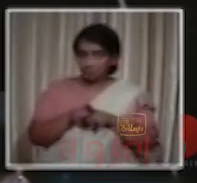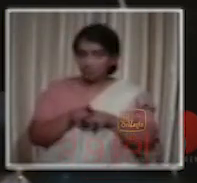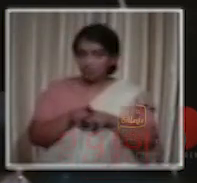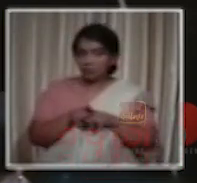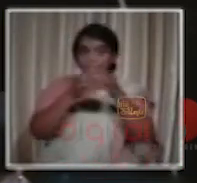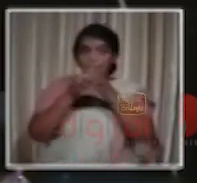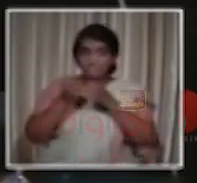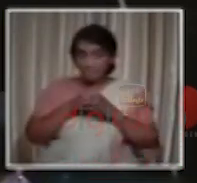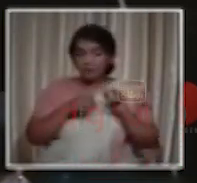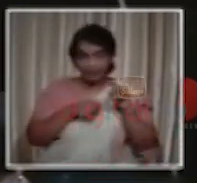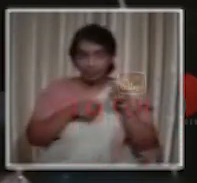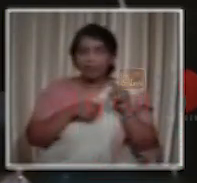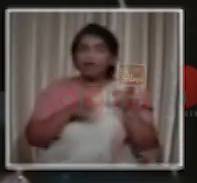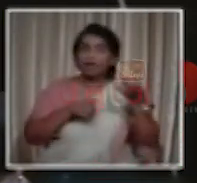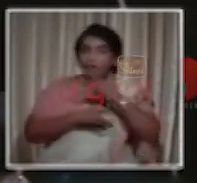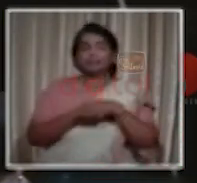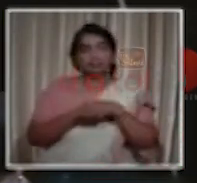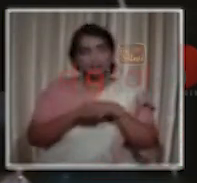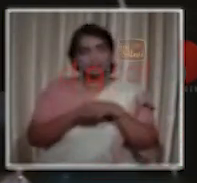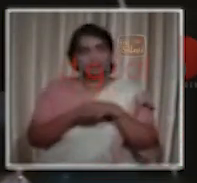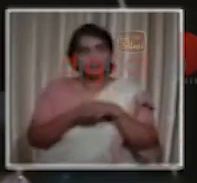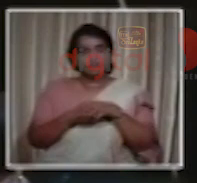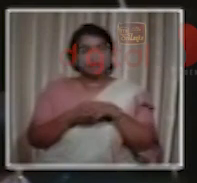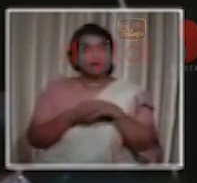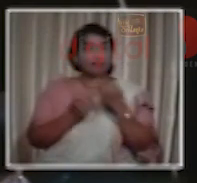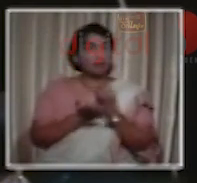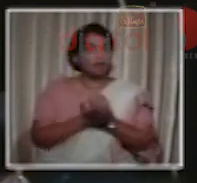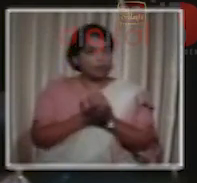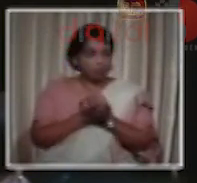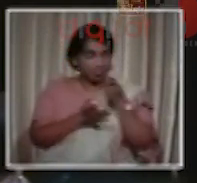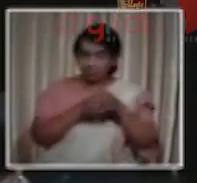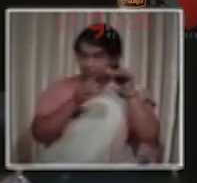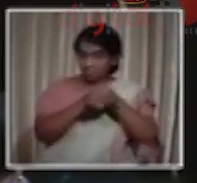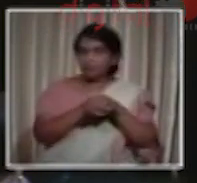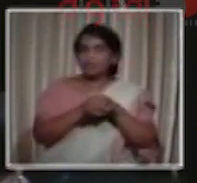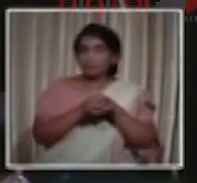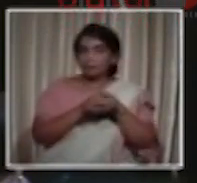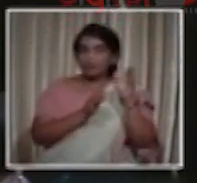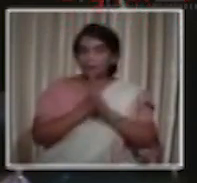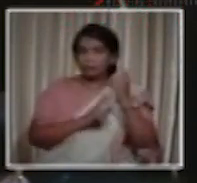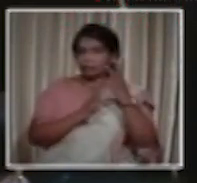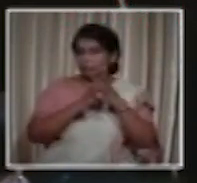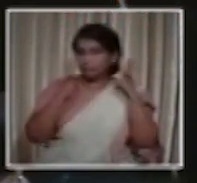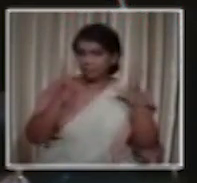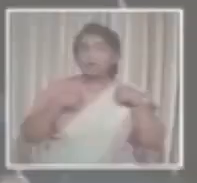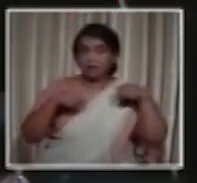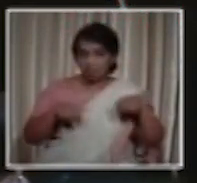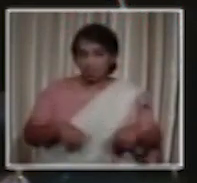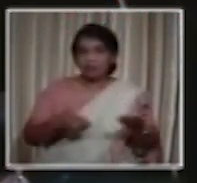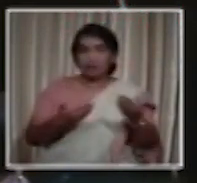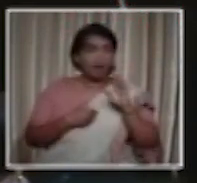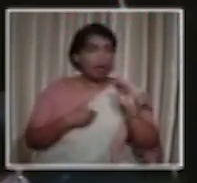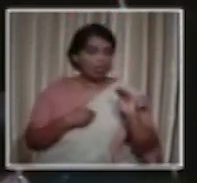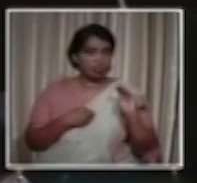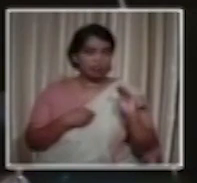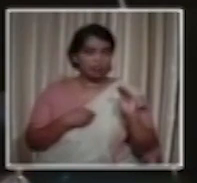පක්ෂ 11 එකමුතුවත් ඒ වගේම පොදු ජන පෙරමුණේ පොහොට්ටුව පක්ෂයේ සිටි මන්ත්‍රීවරු ගණනාවකුත් අද අපි